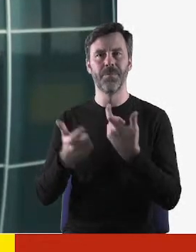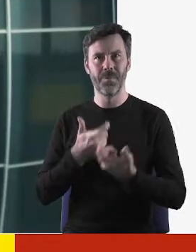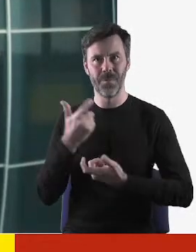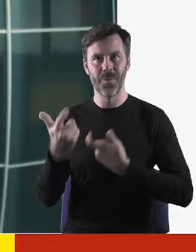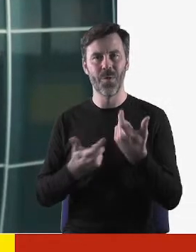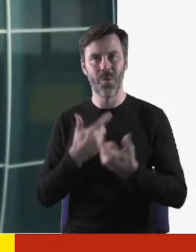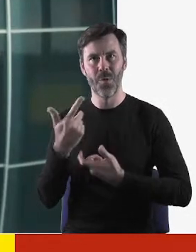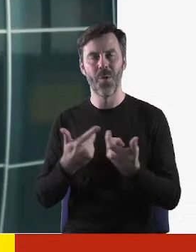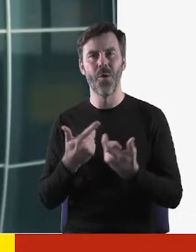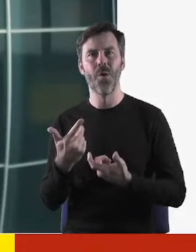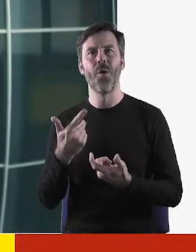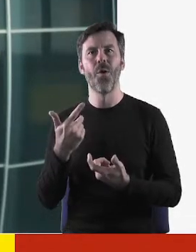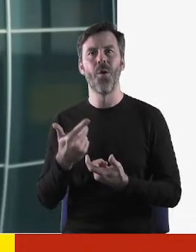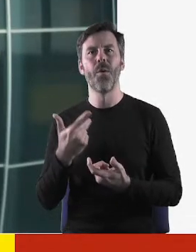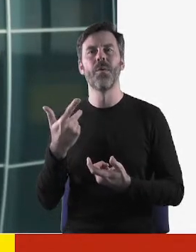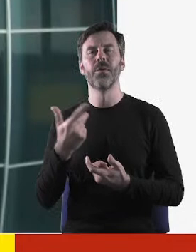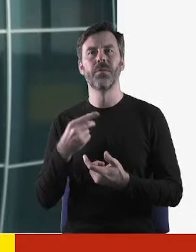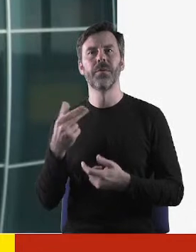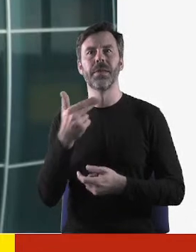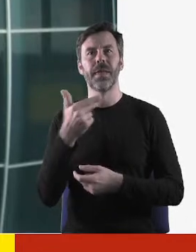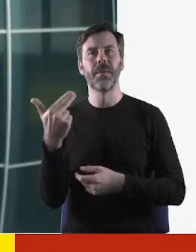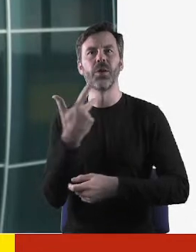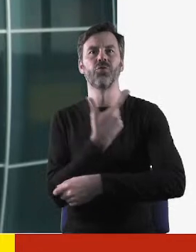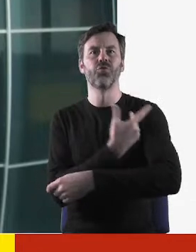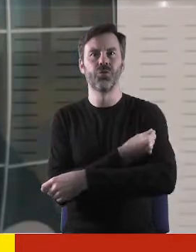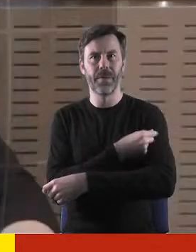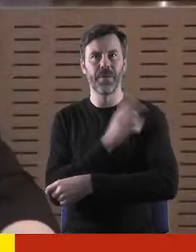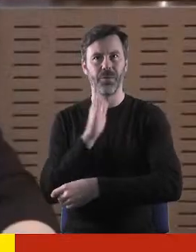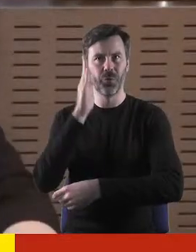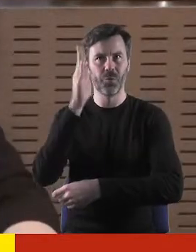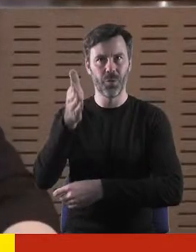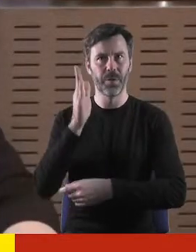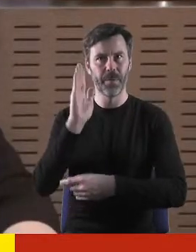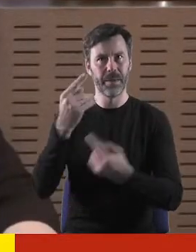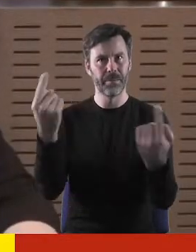wypowiedzi na temat szczepień w przyszłości. Dziękuję.